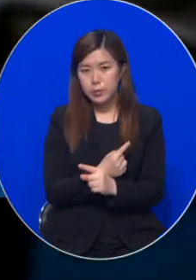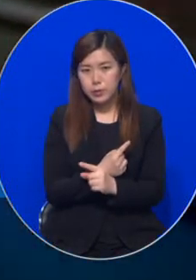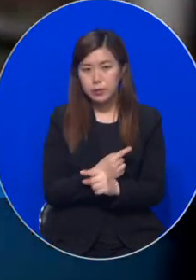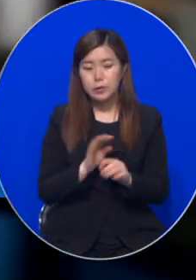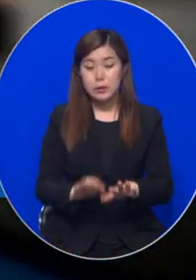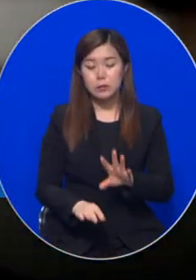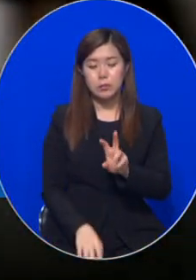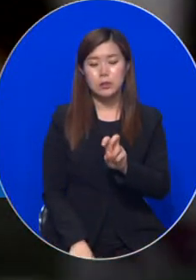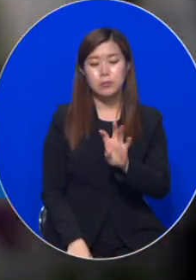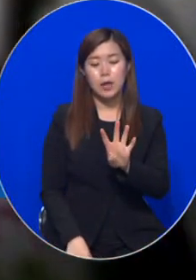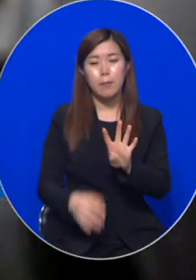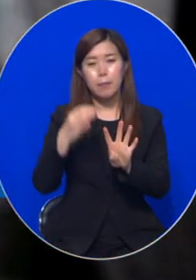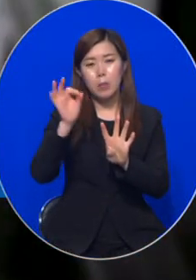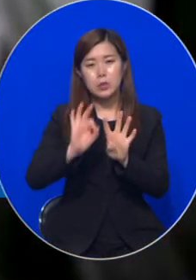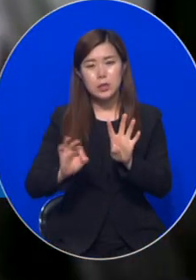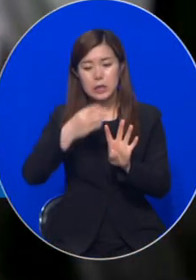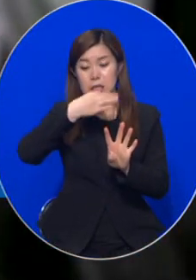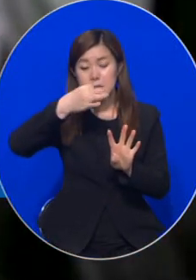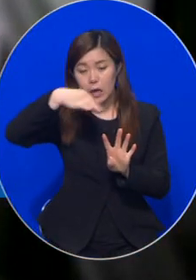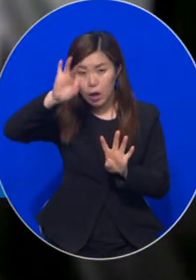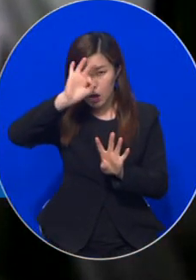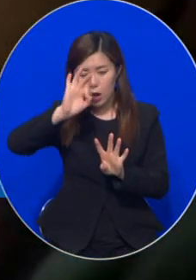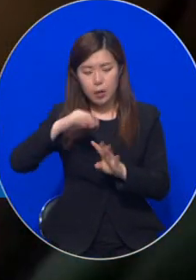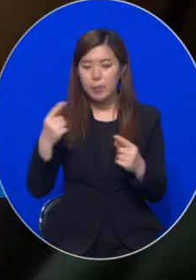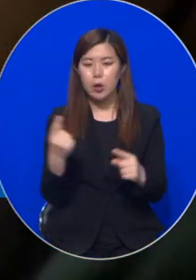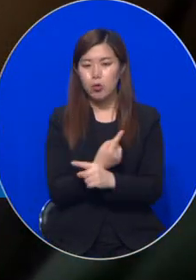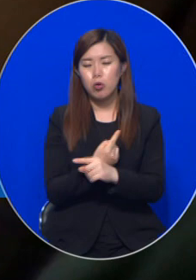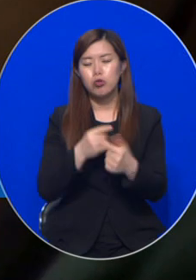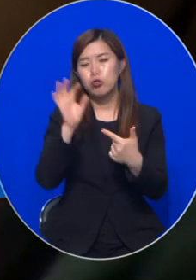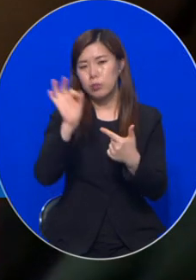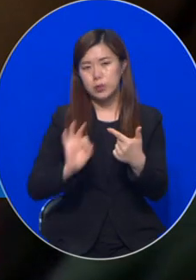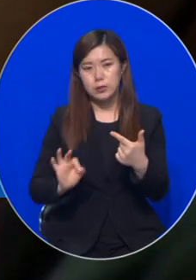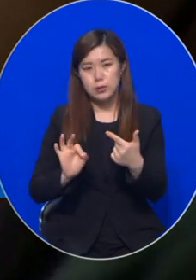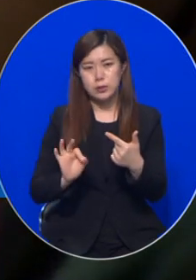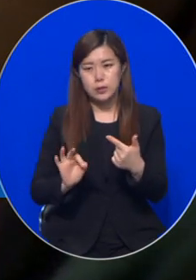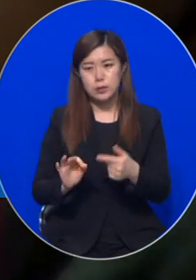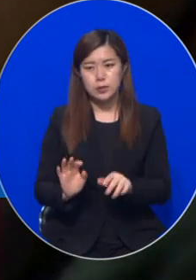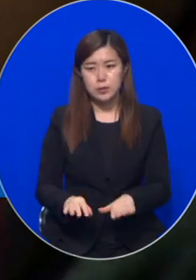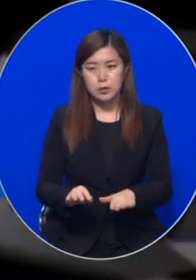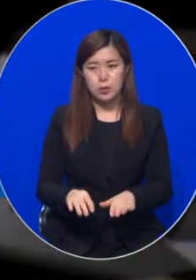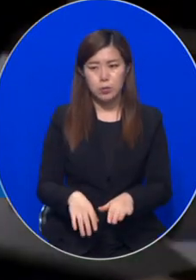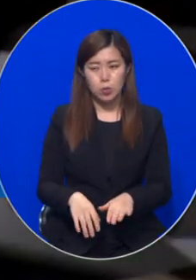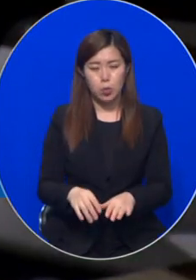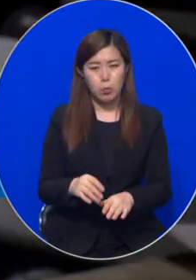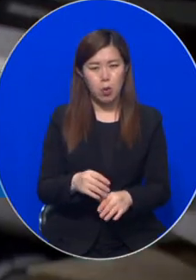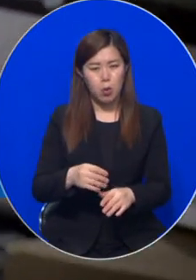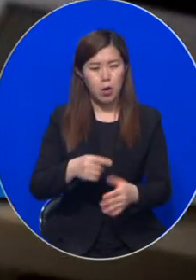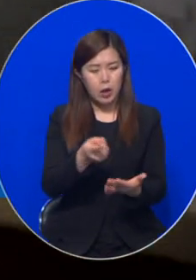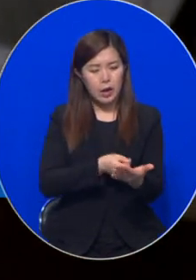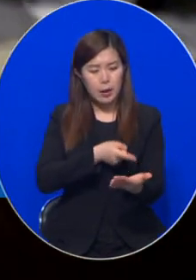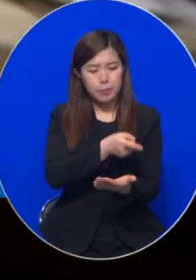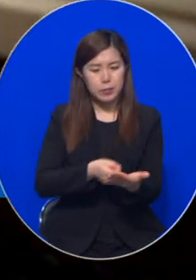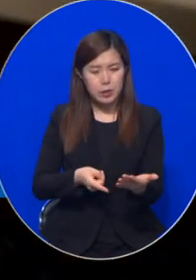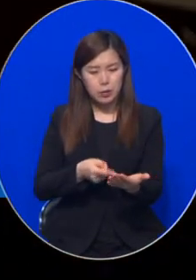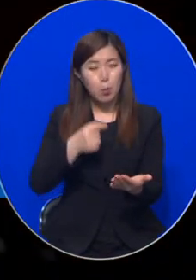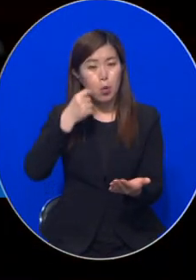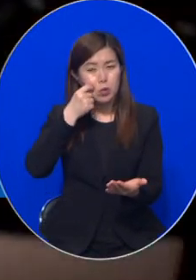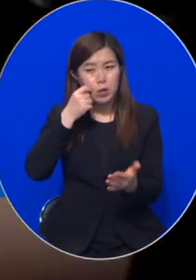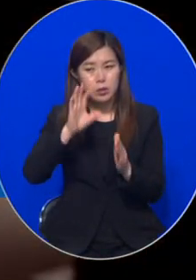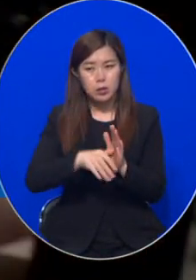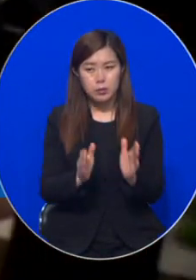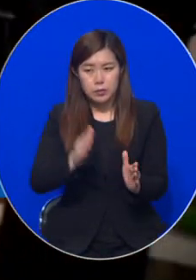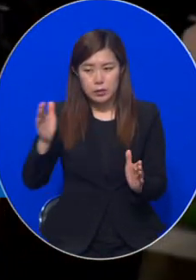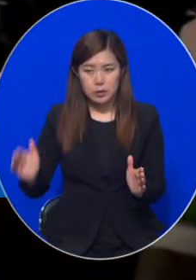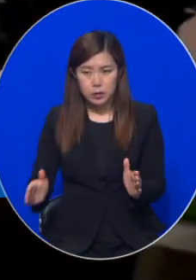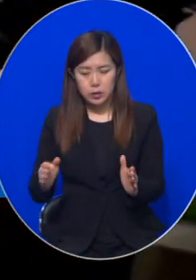현행 24%까지 명시된 이자율은 6%로 낮추고 연체이자를 붙이거나 구두계약에 따른 대출은 인정하지